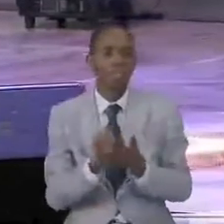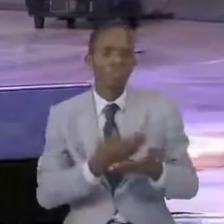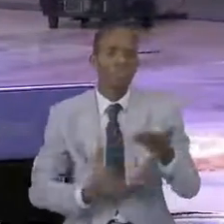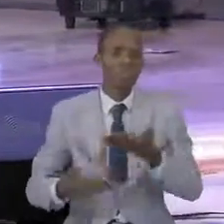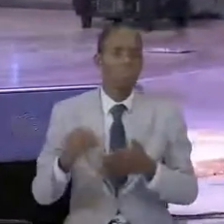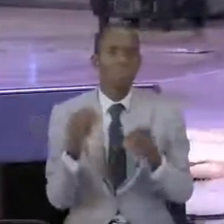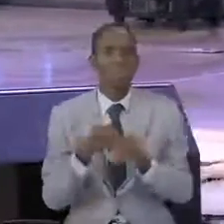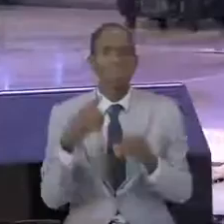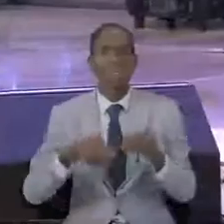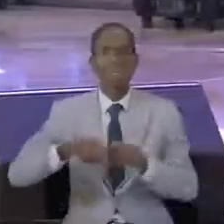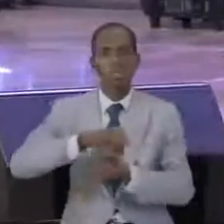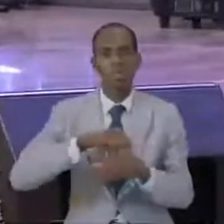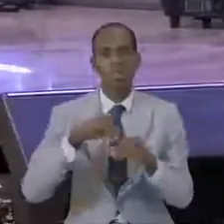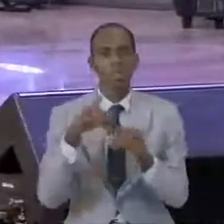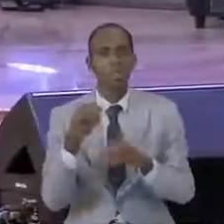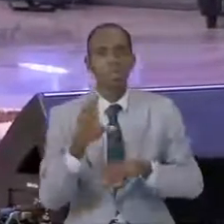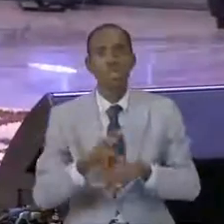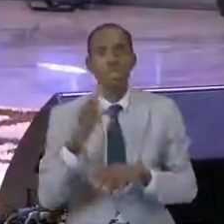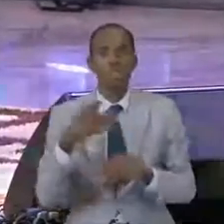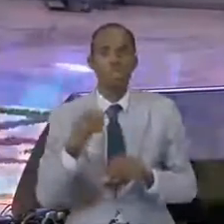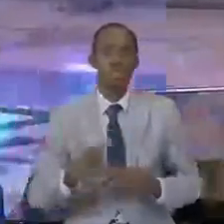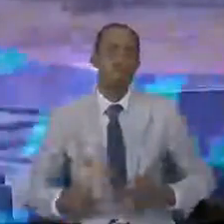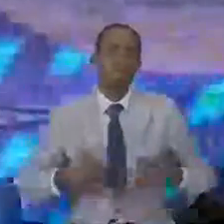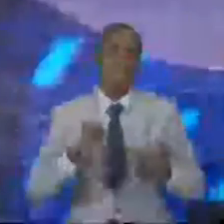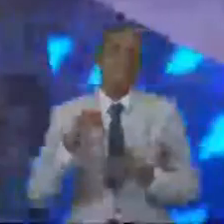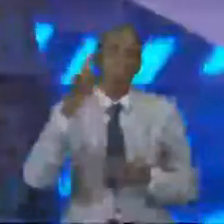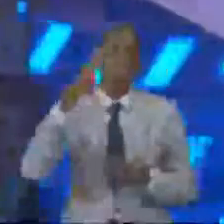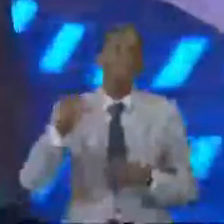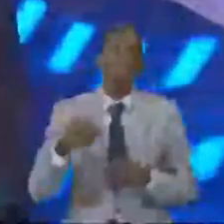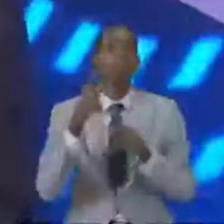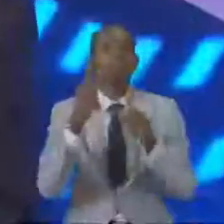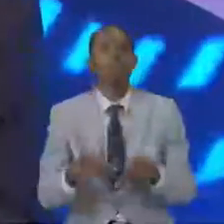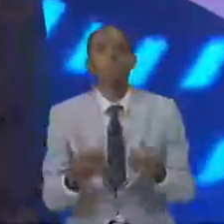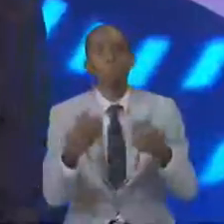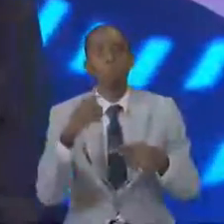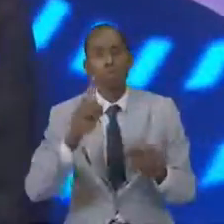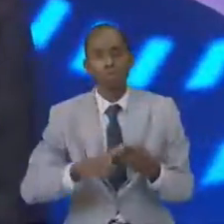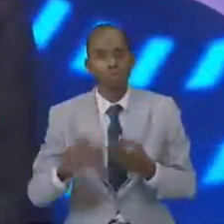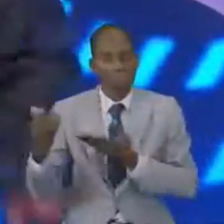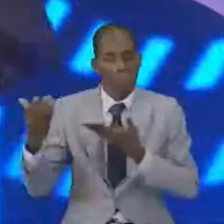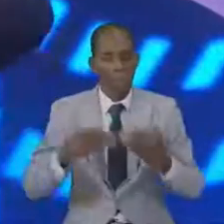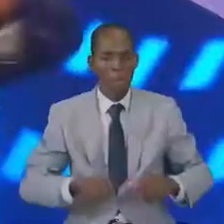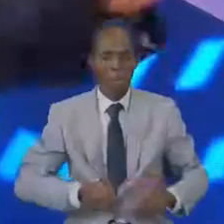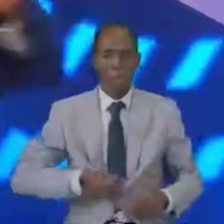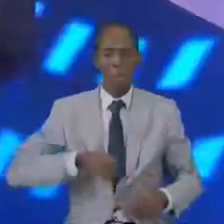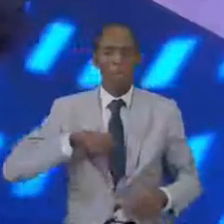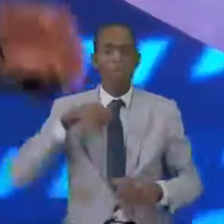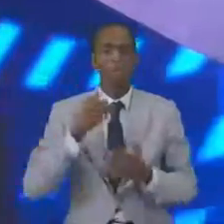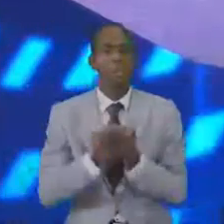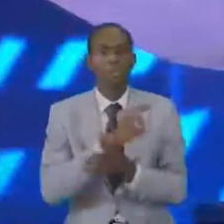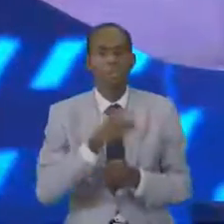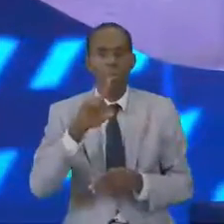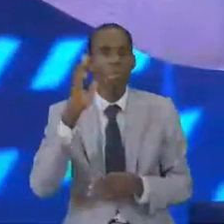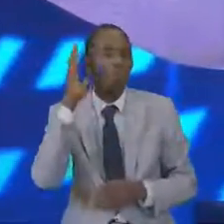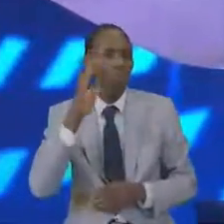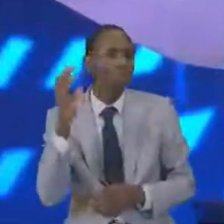la communion dans l'église du Dieu vivant et que notre personne vienne semer l'orgueil que personne ne peut